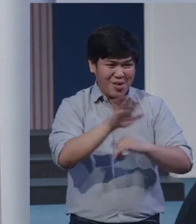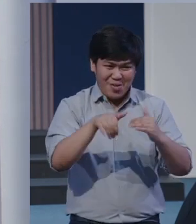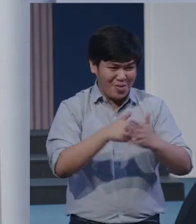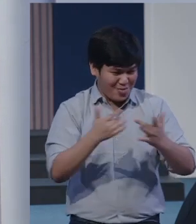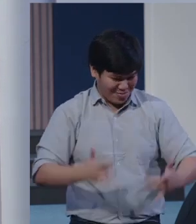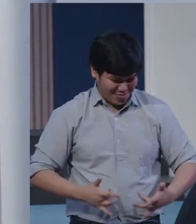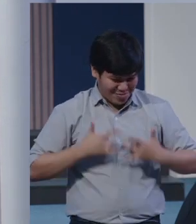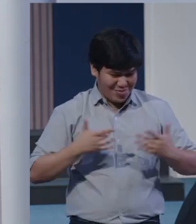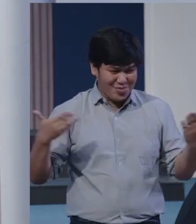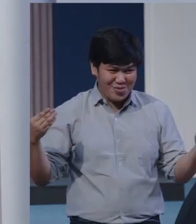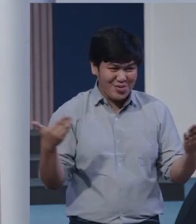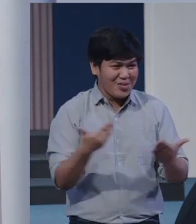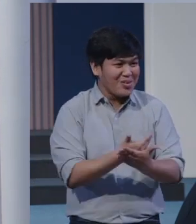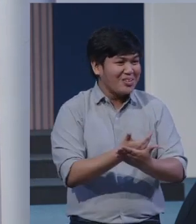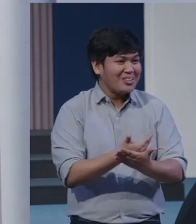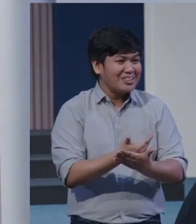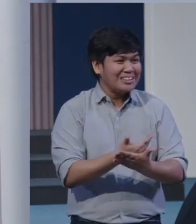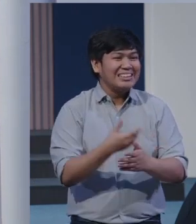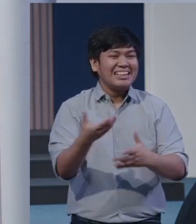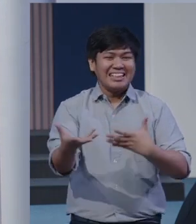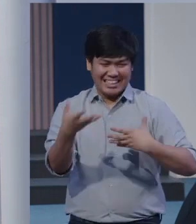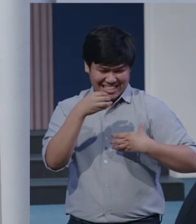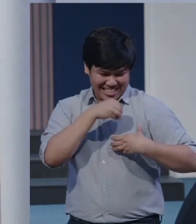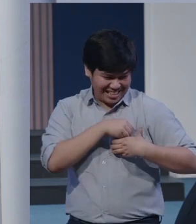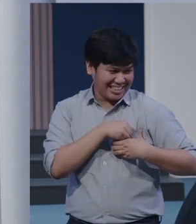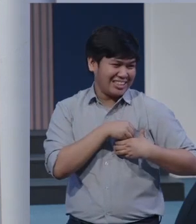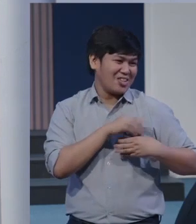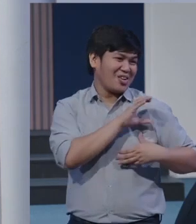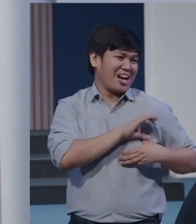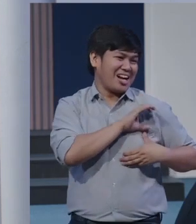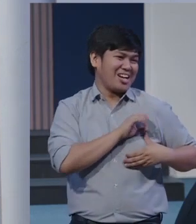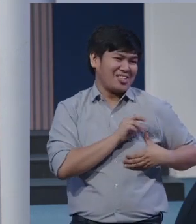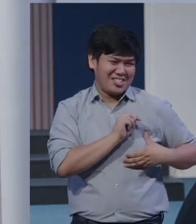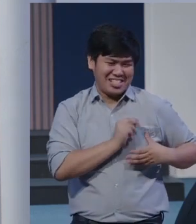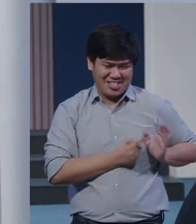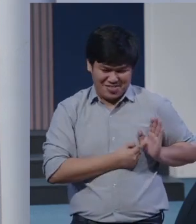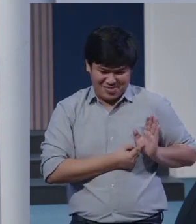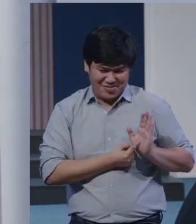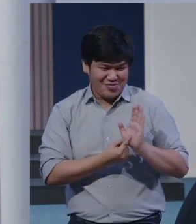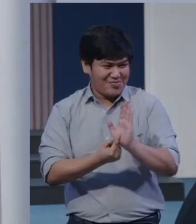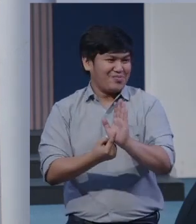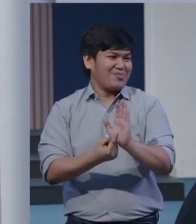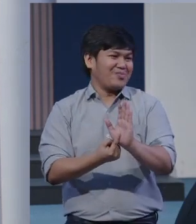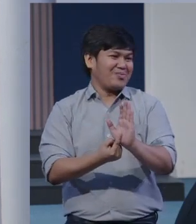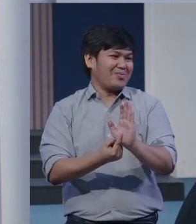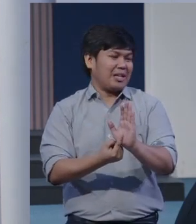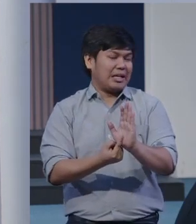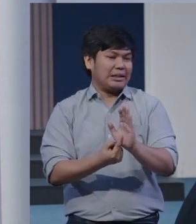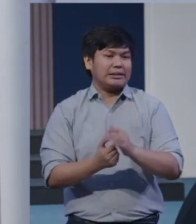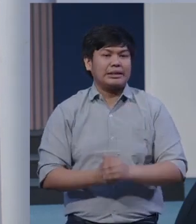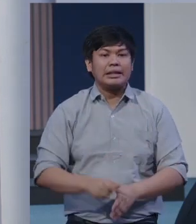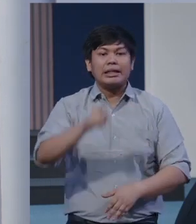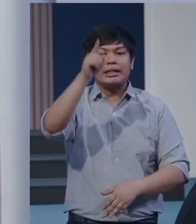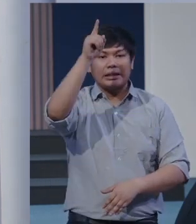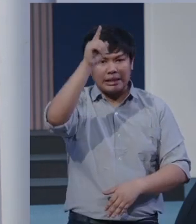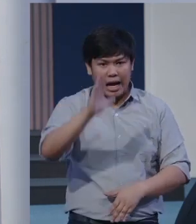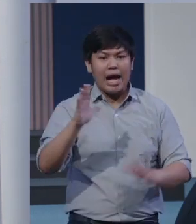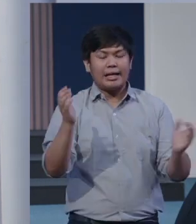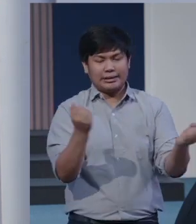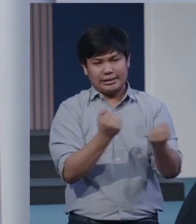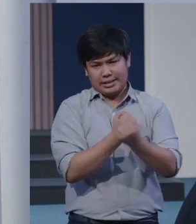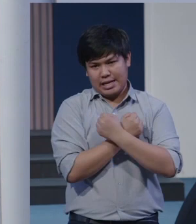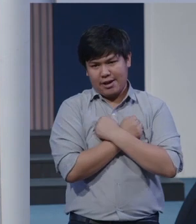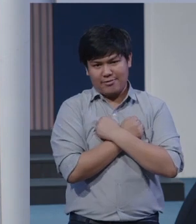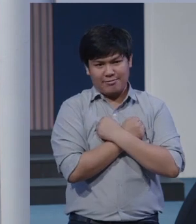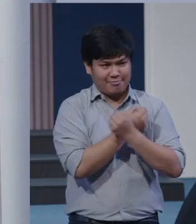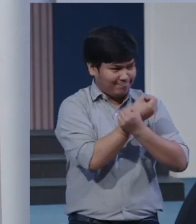Romans chapter 5 verse 5 and hope does not put us to shame because God's love has been